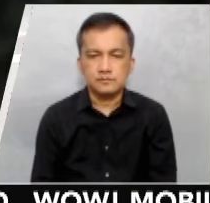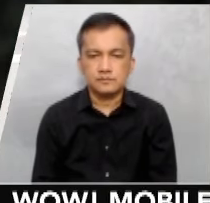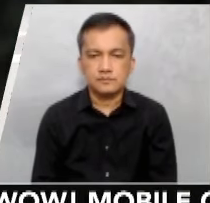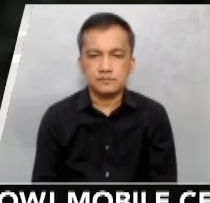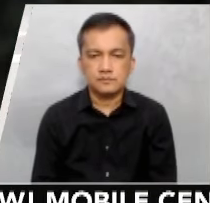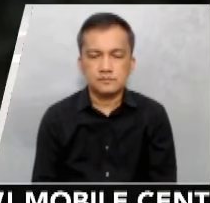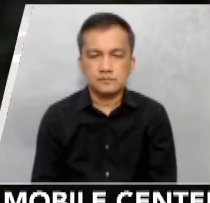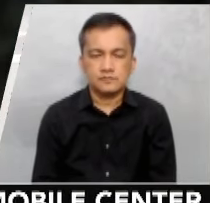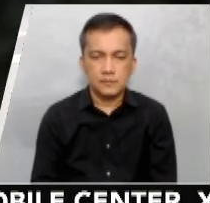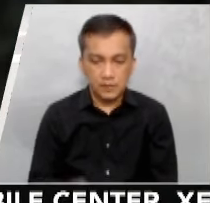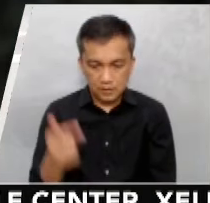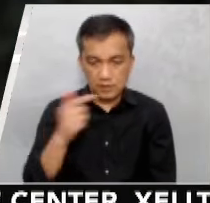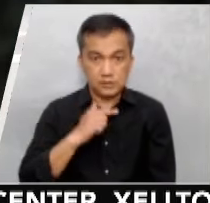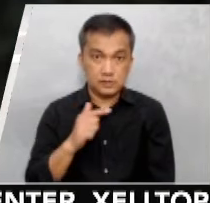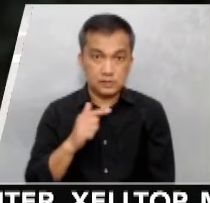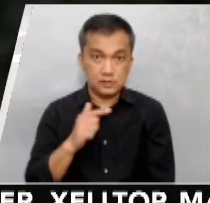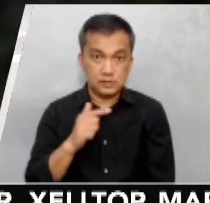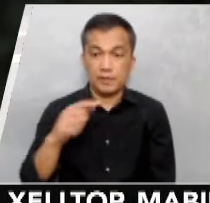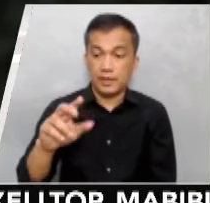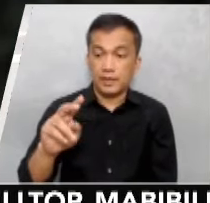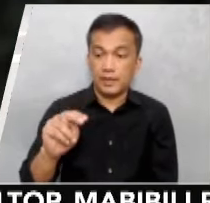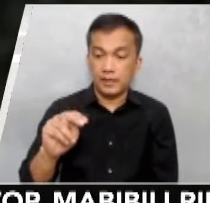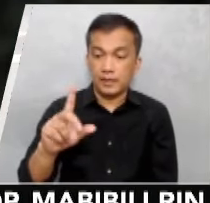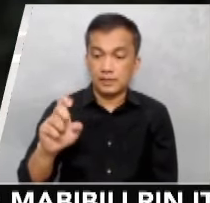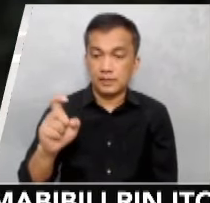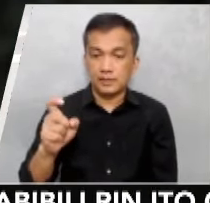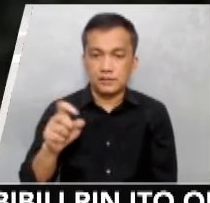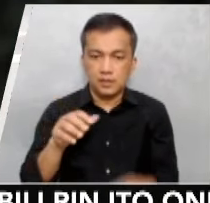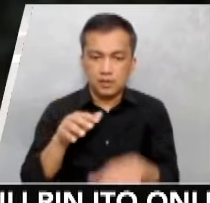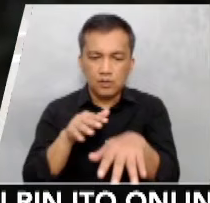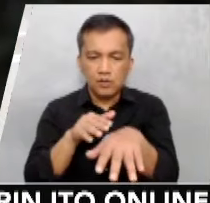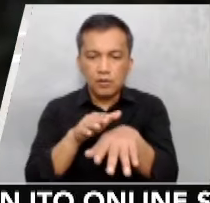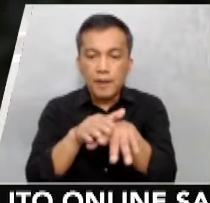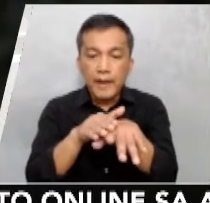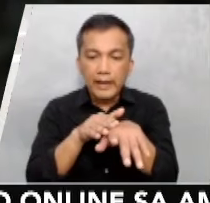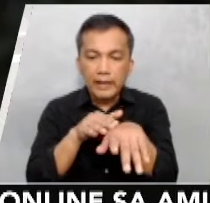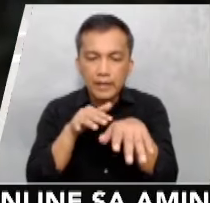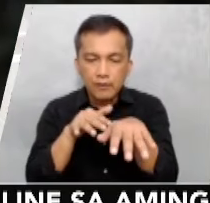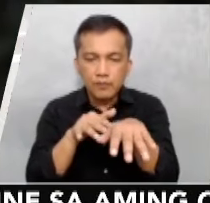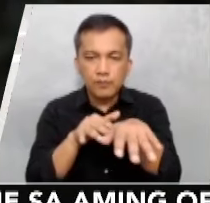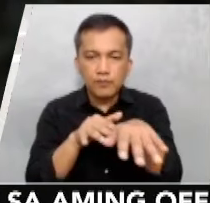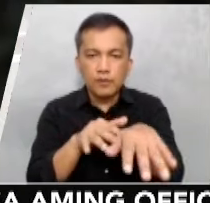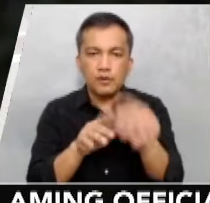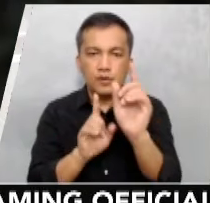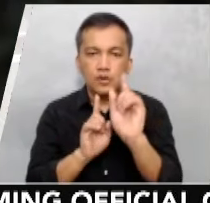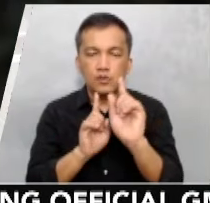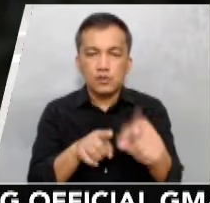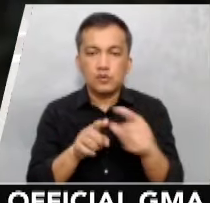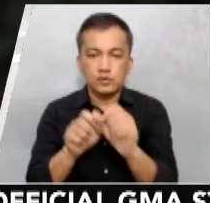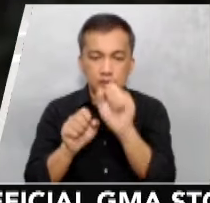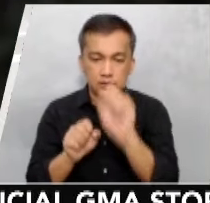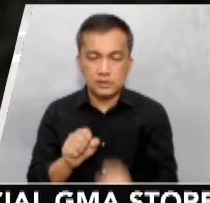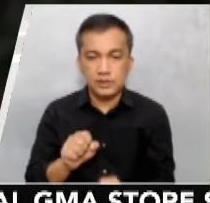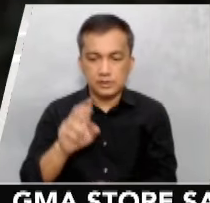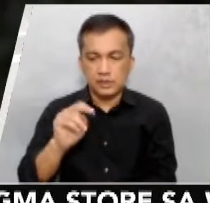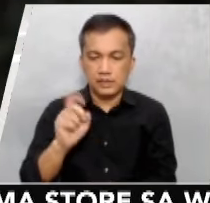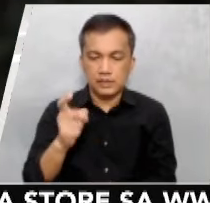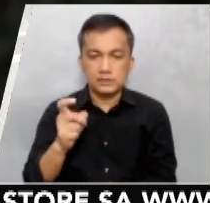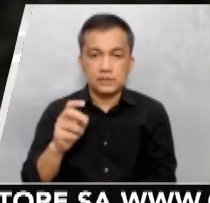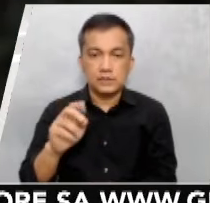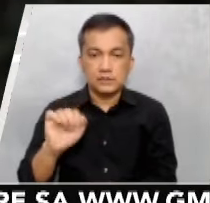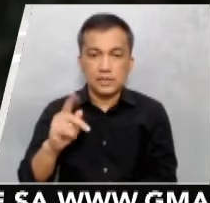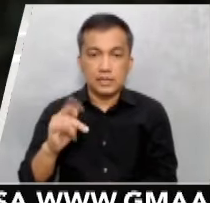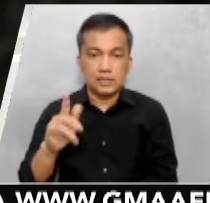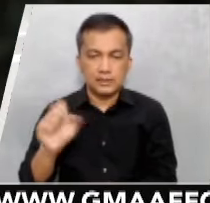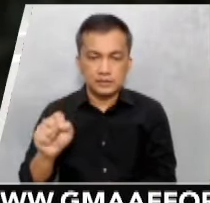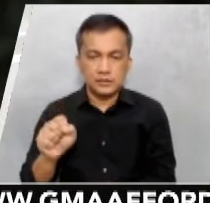Ivan, ayon sa NLEX, may pagbagal na sa southbound ng NLEX sa bahagi ng Angeles. Meron na rin pagbagal ng trapiko sa may